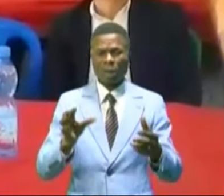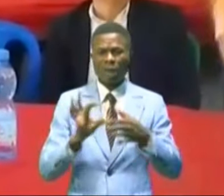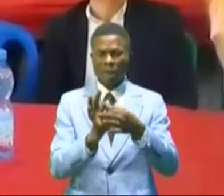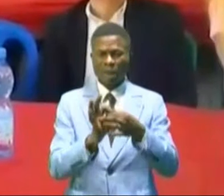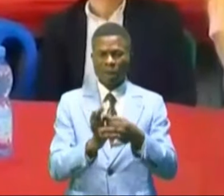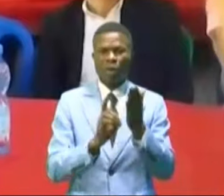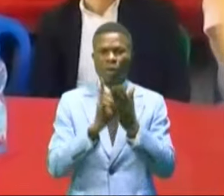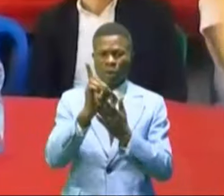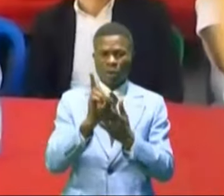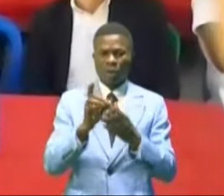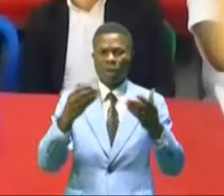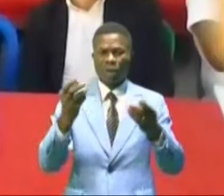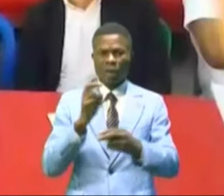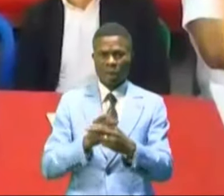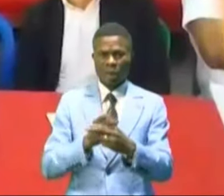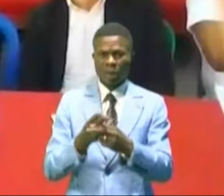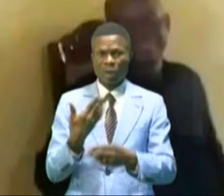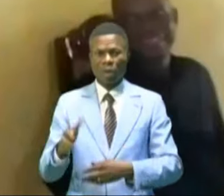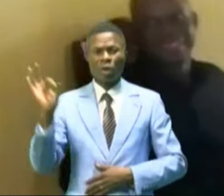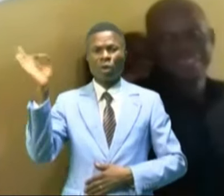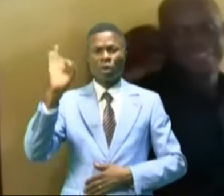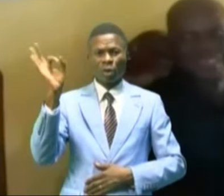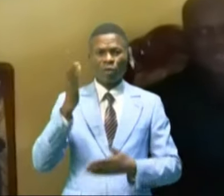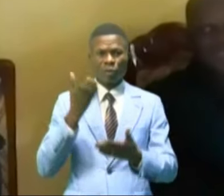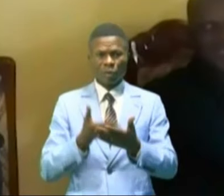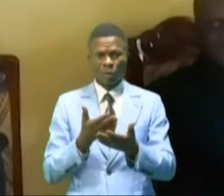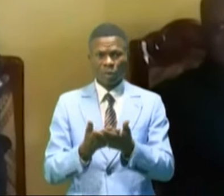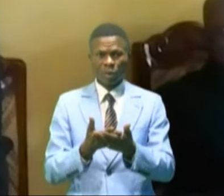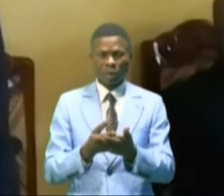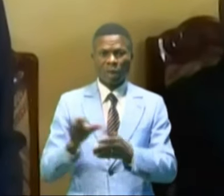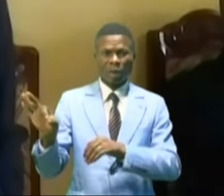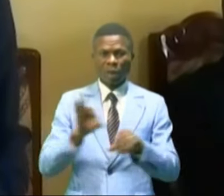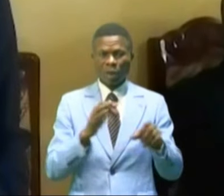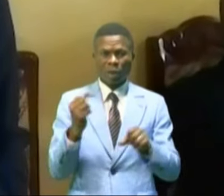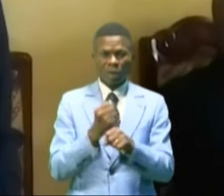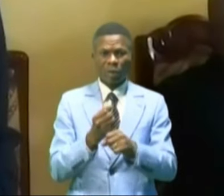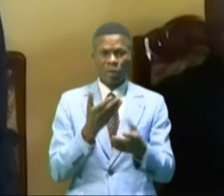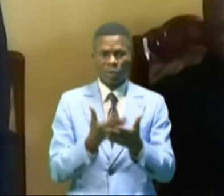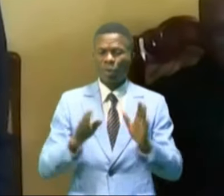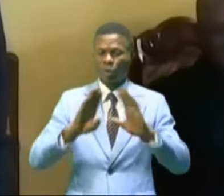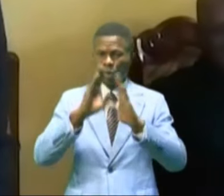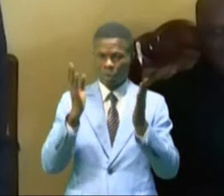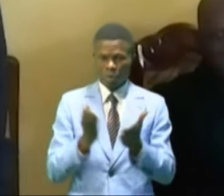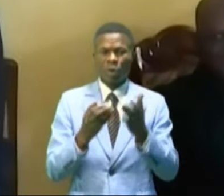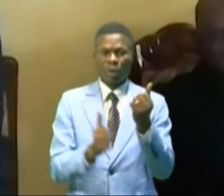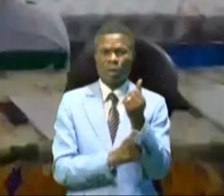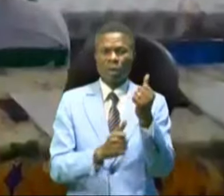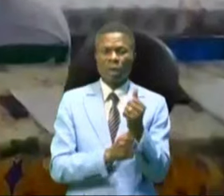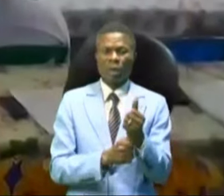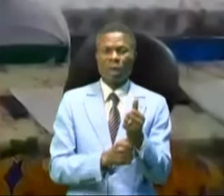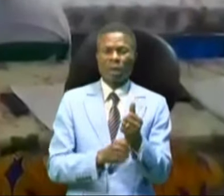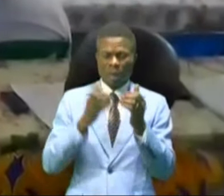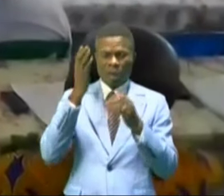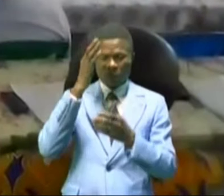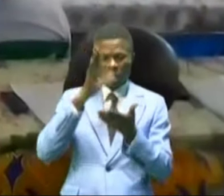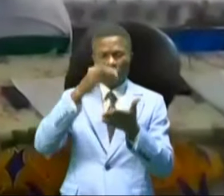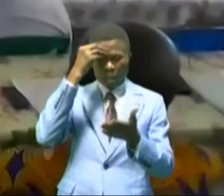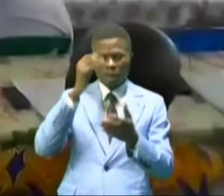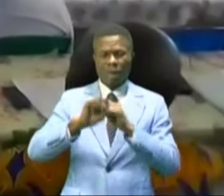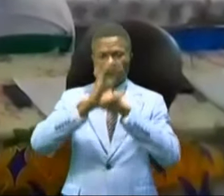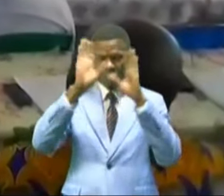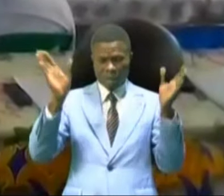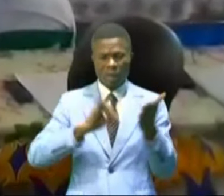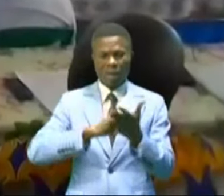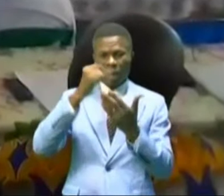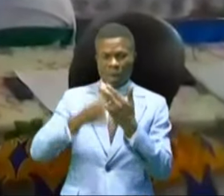développement et la gestion des ressources naturelles. Pendant cette séance du travail, toutes les zones d'ombre ont été éclairées et le projet